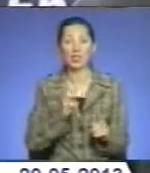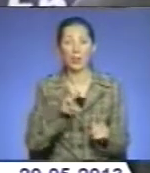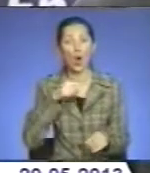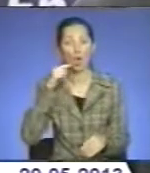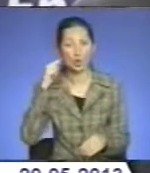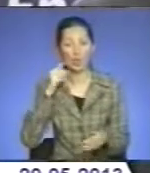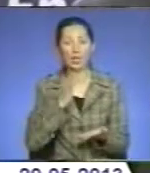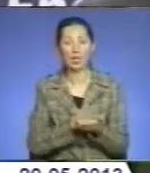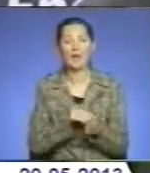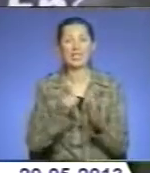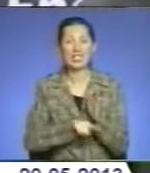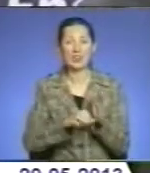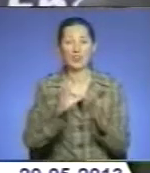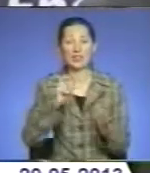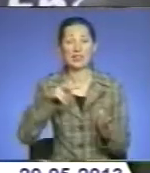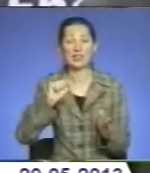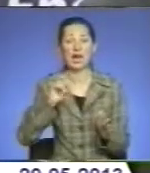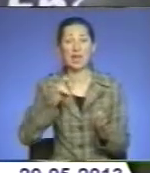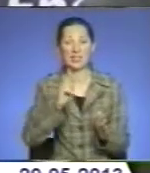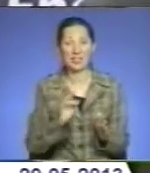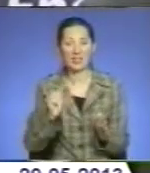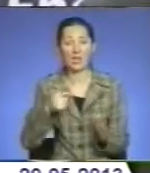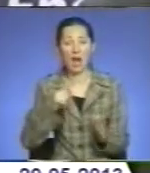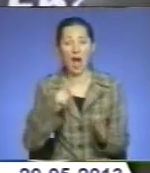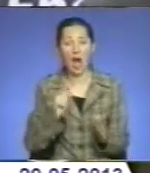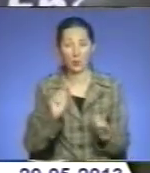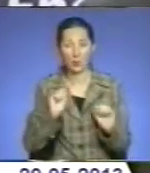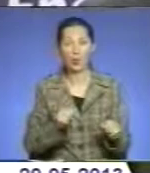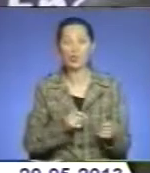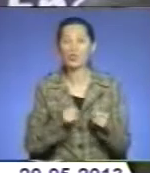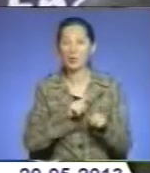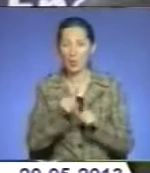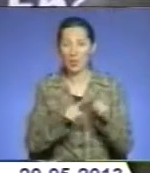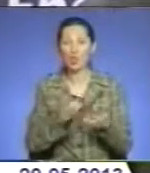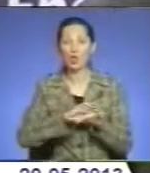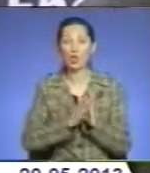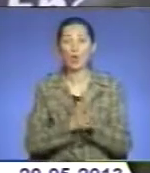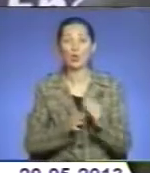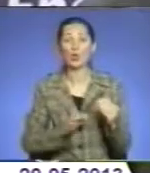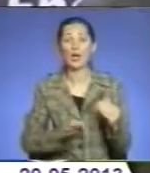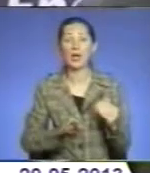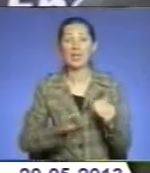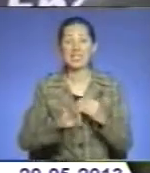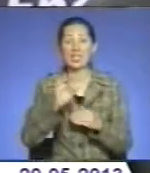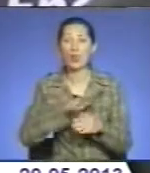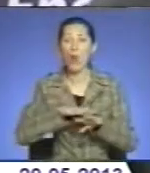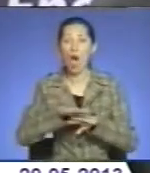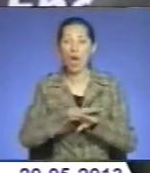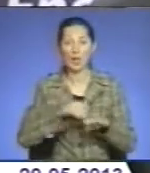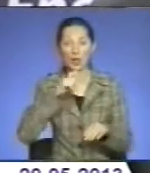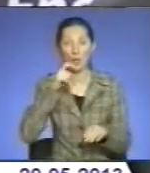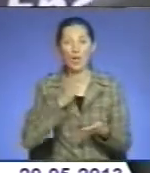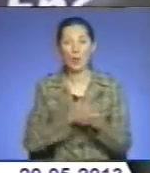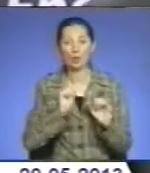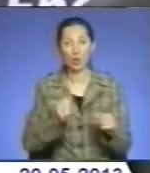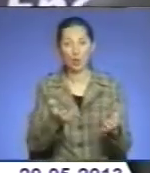Наявність дешевого сланцевого газу може кардинально змінити ситуацію на східноєвропейському ринку, тому що Україна має можливості